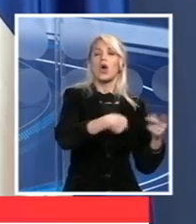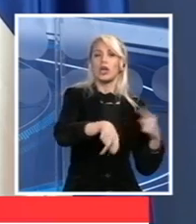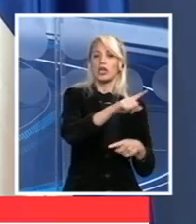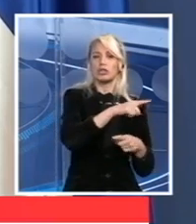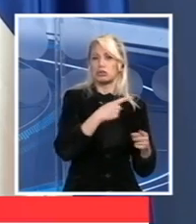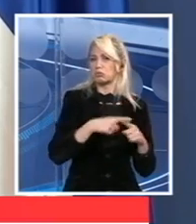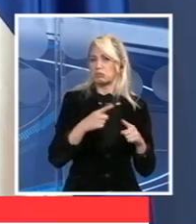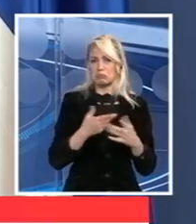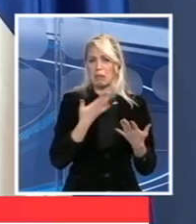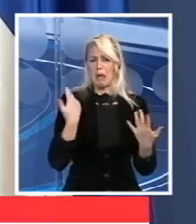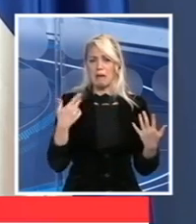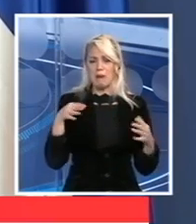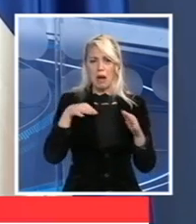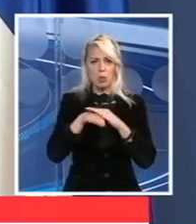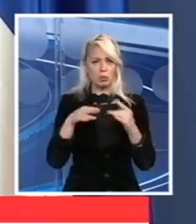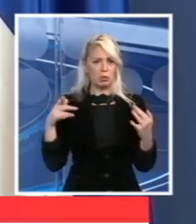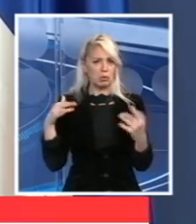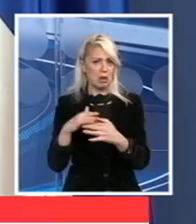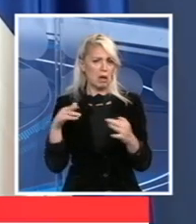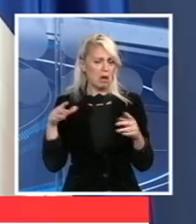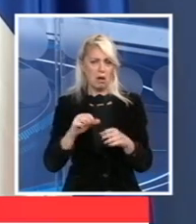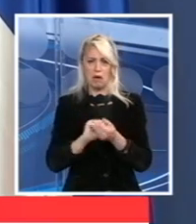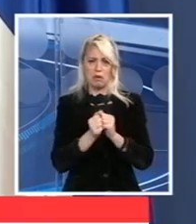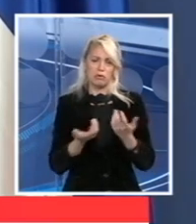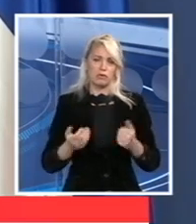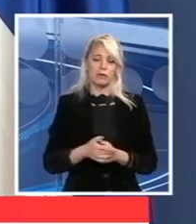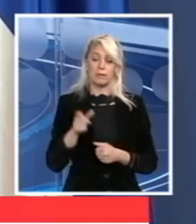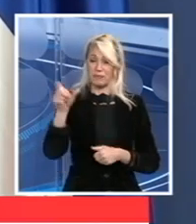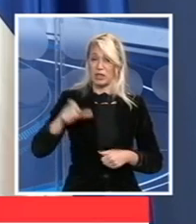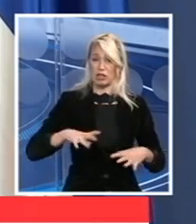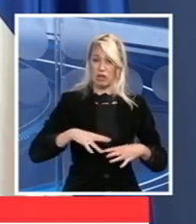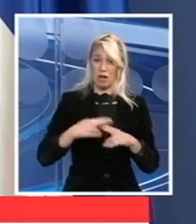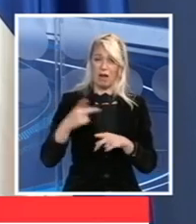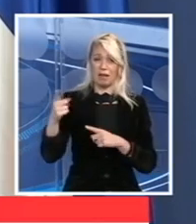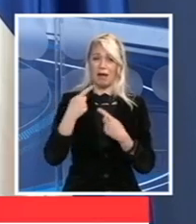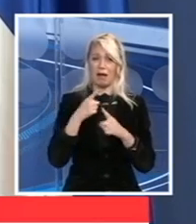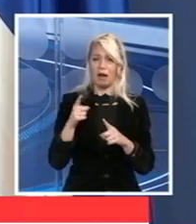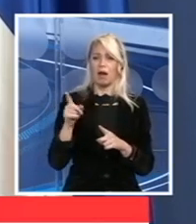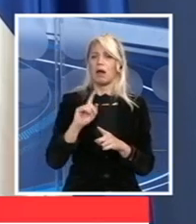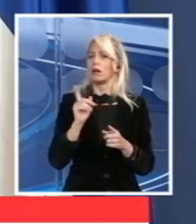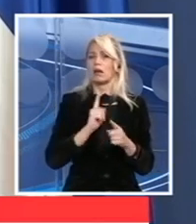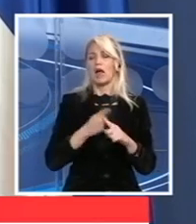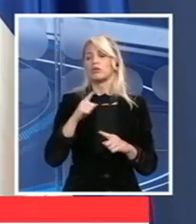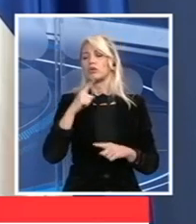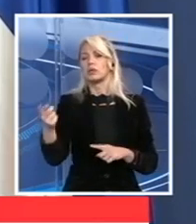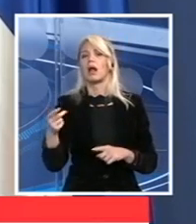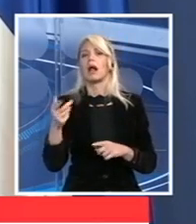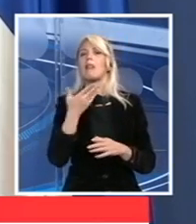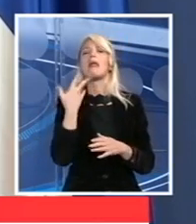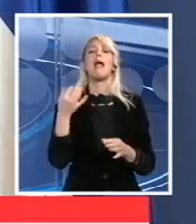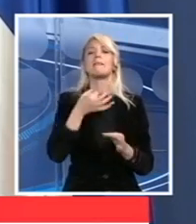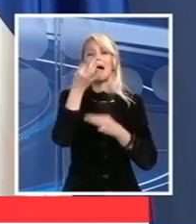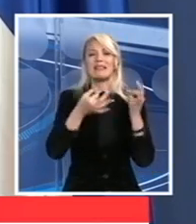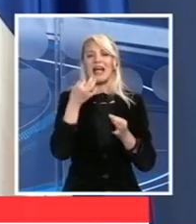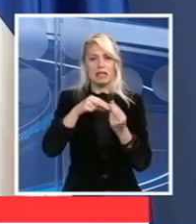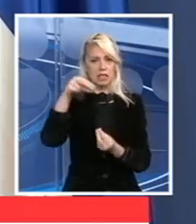fizički nemoguća gužva o kojoj se govorilo. Pacijentkinji nije rečeno da nema testova, već da za nju nije potrebno testiranje, što govori u